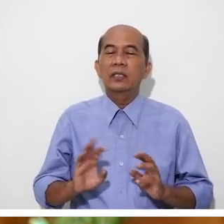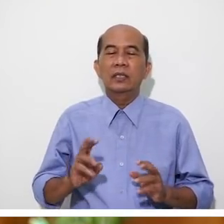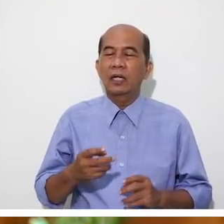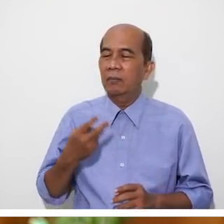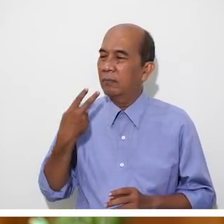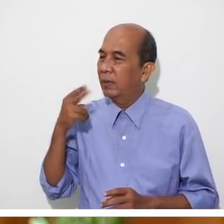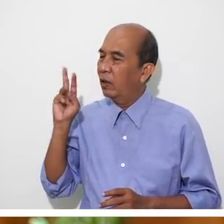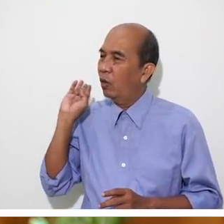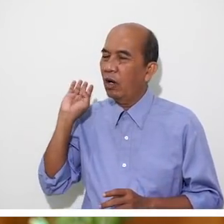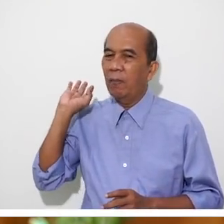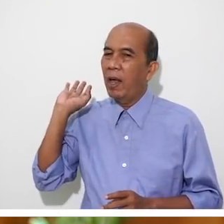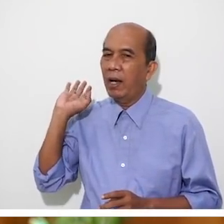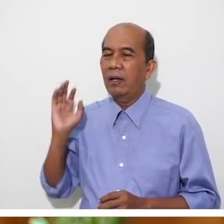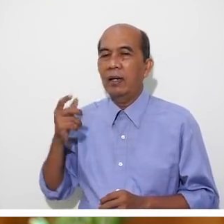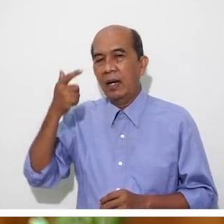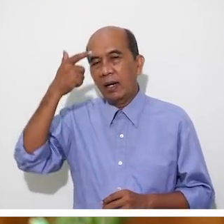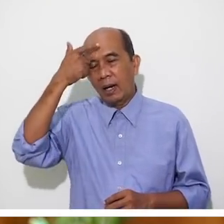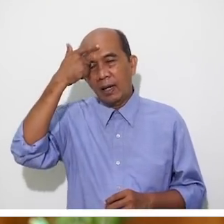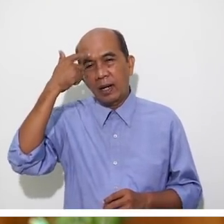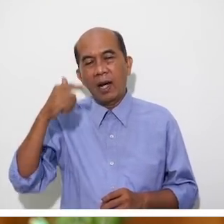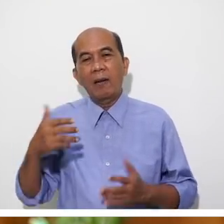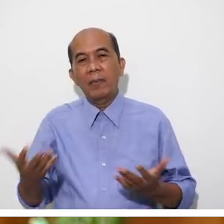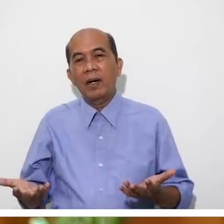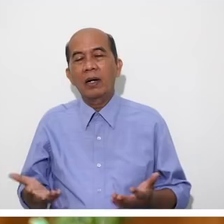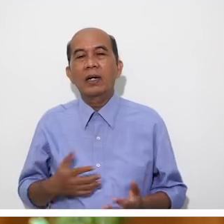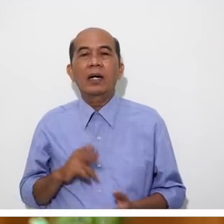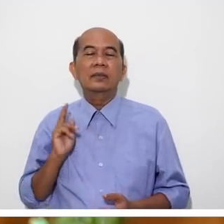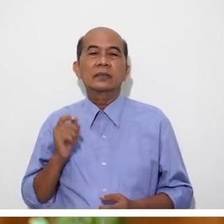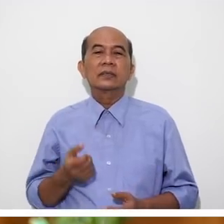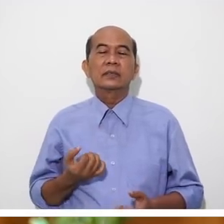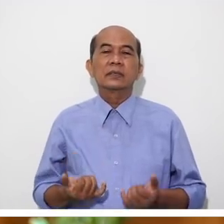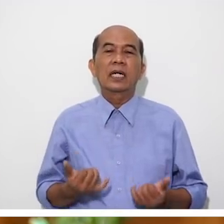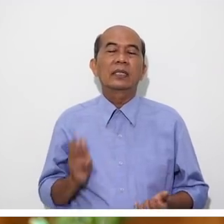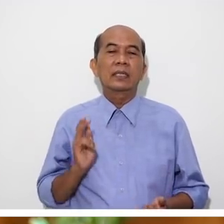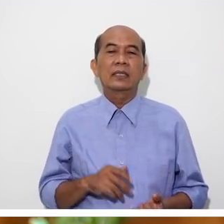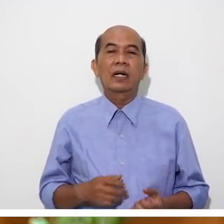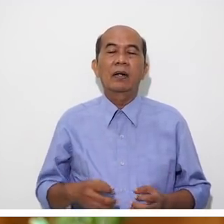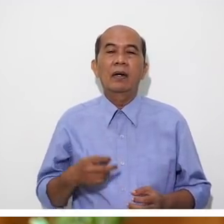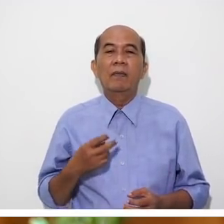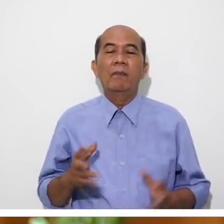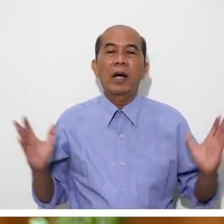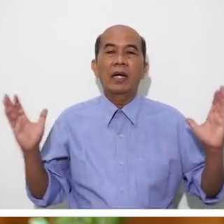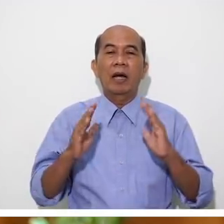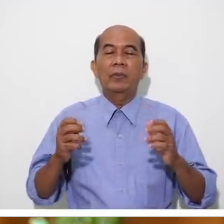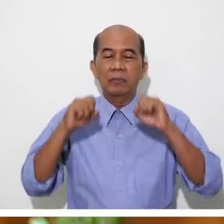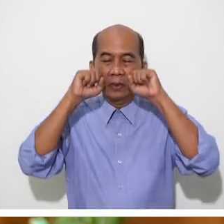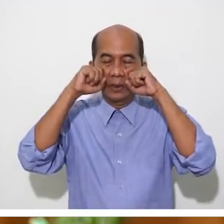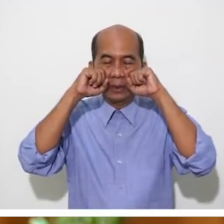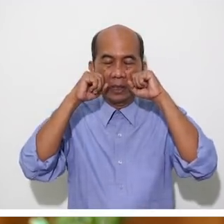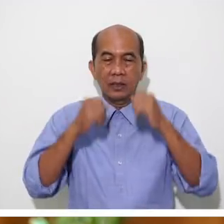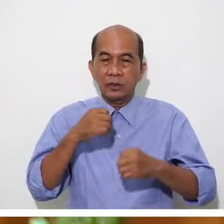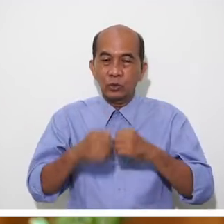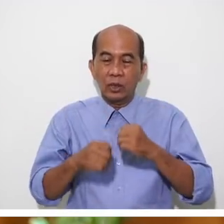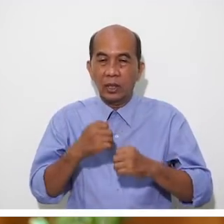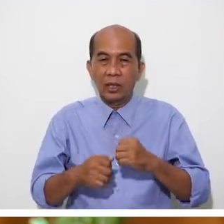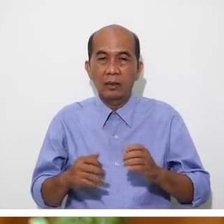Selalu nengok ke belakang. Kenapa, saudara? Pada saat kita sedang menghadapi kesukaran, pada saat kita menghadapi penderitaan, pada saat